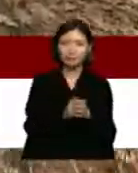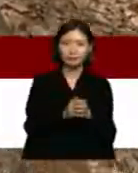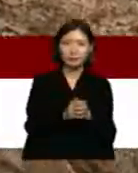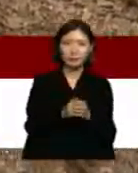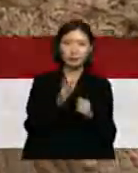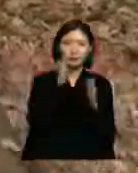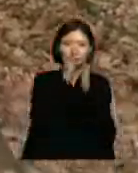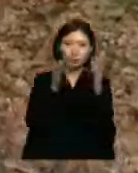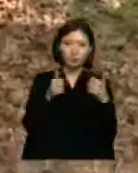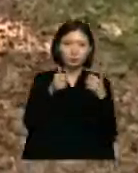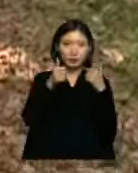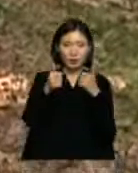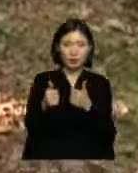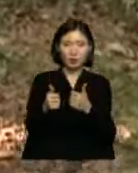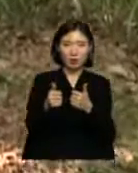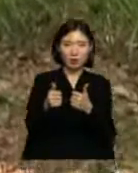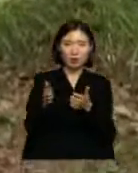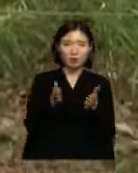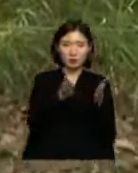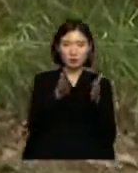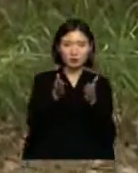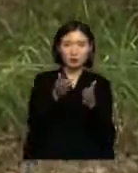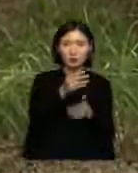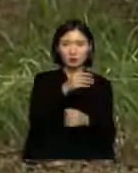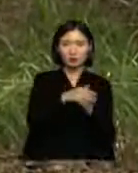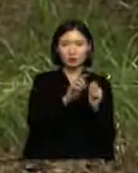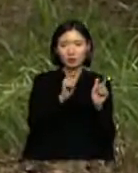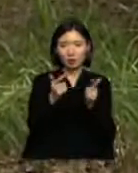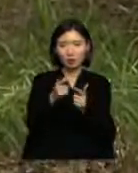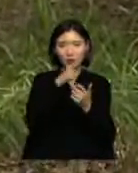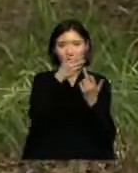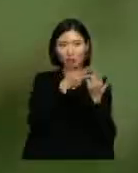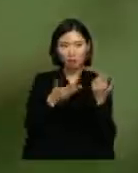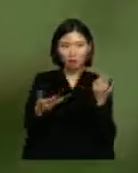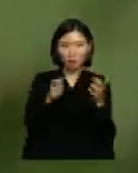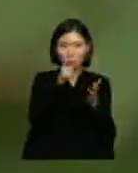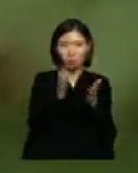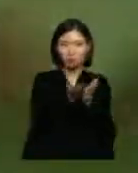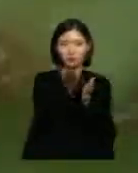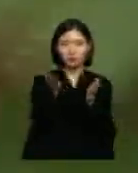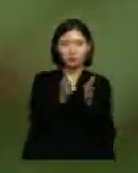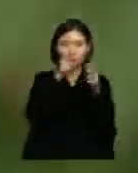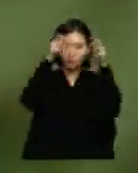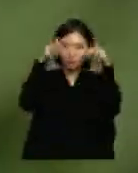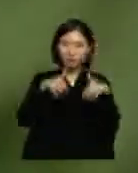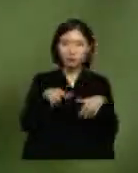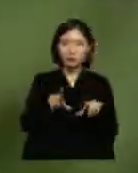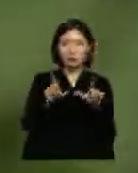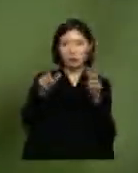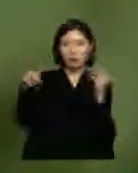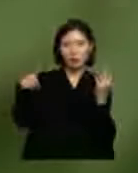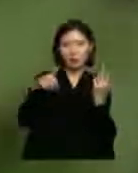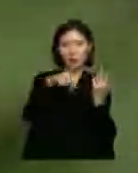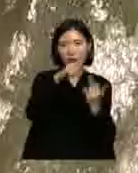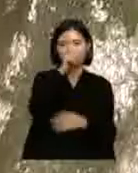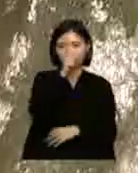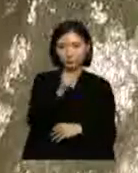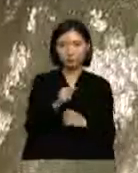숲을 따라 이어지는 오솔길과 크고 작은 계곡, 호수의 정취는 특히 비 오는 날 산책의